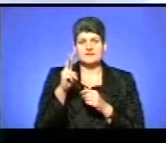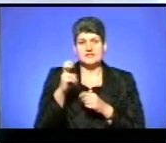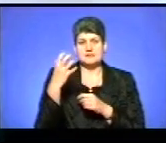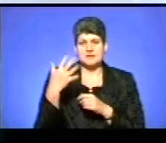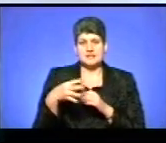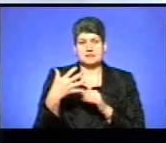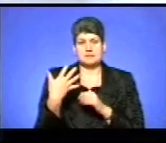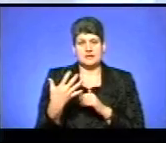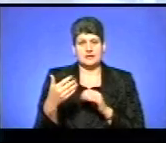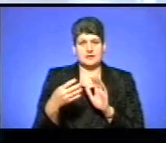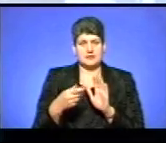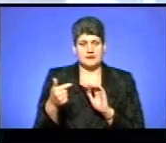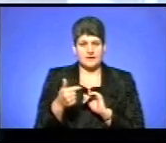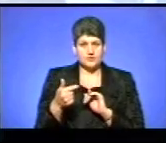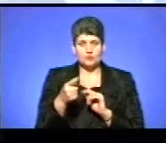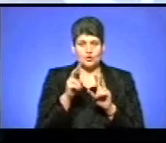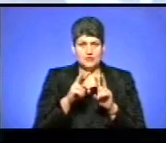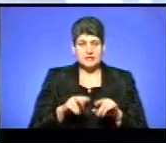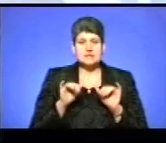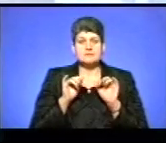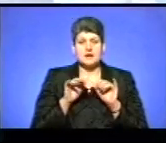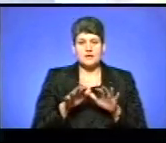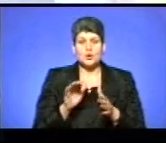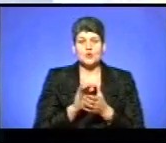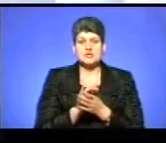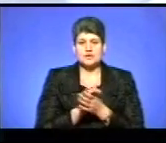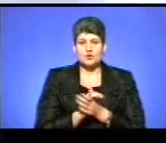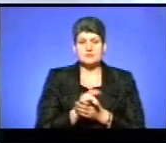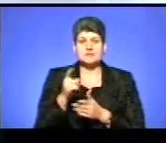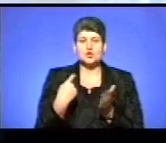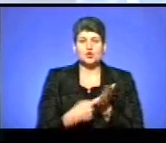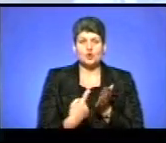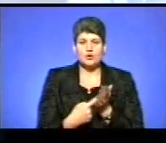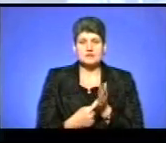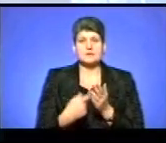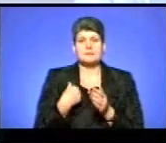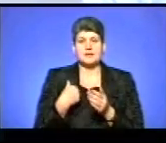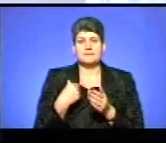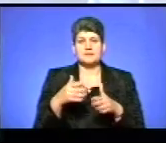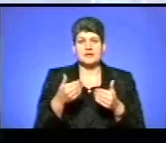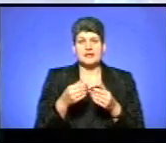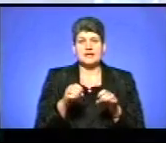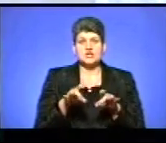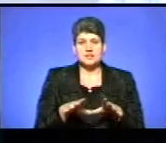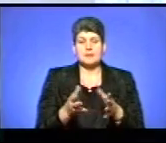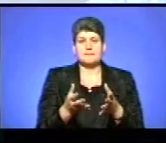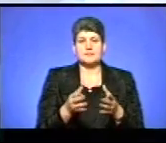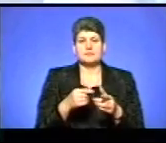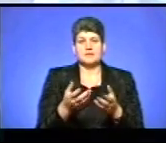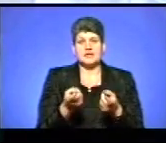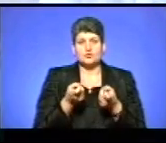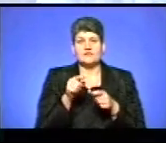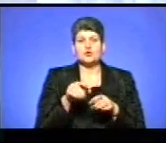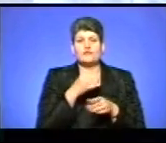255 гривень. Тому, розглянувши справу, ознайомившись з доказами, відповідно, ми прийняли рішення притягнути вас до адміністративної